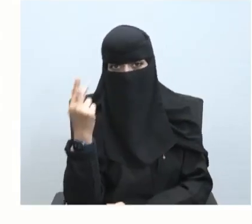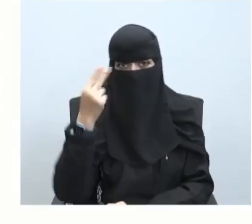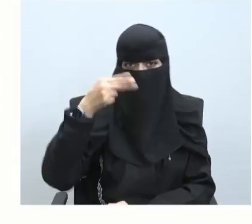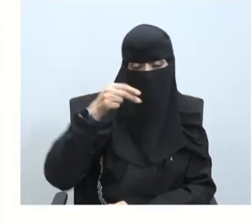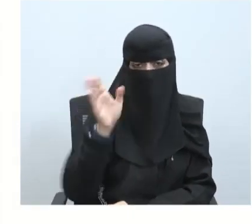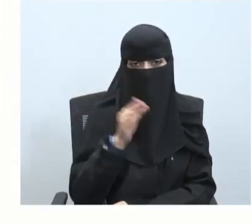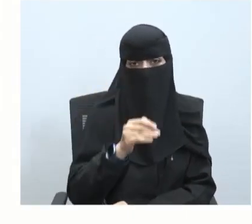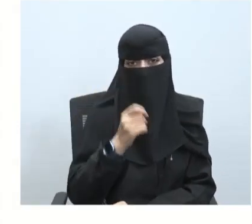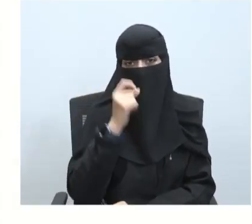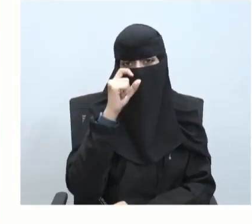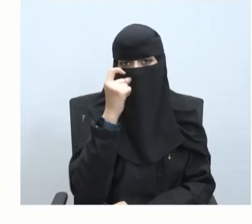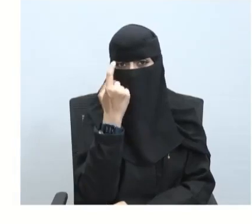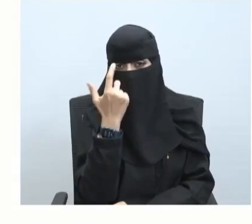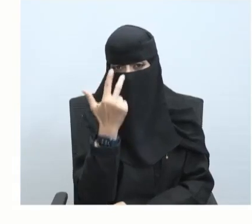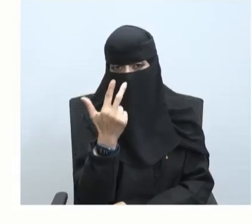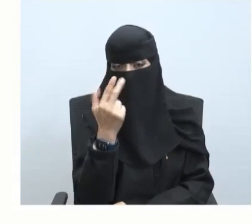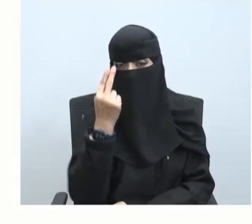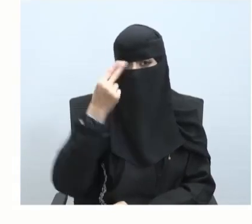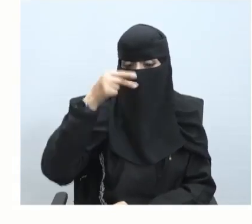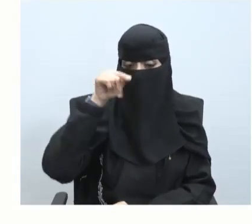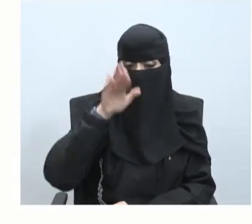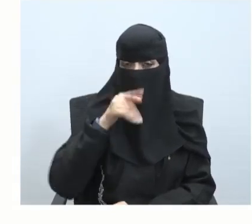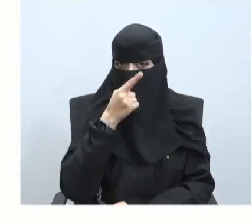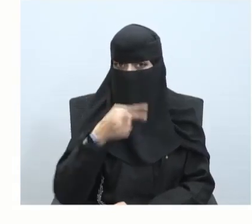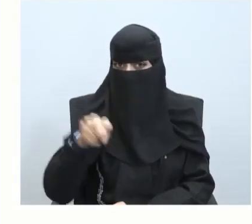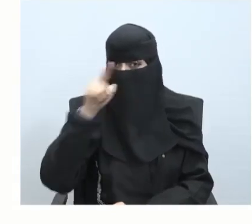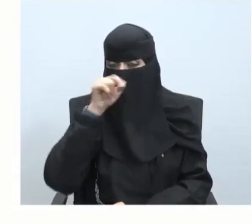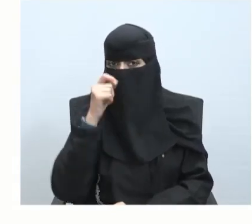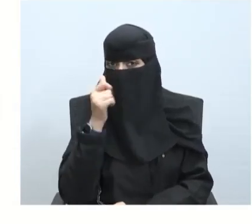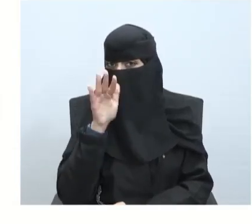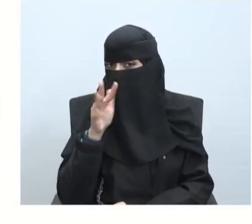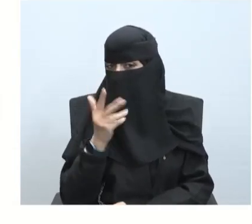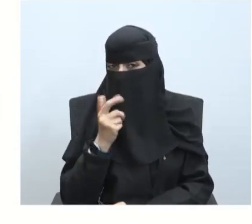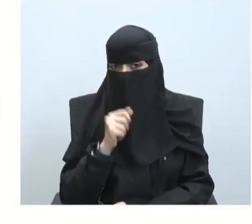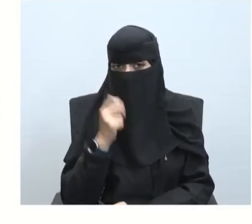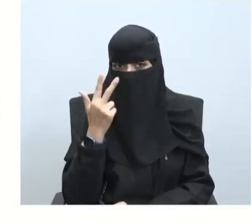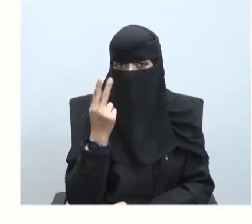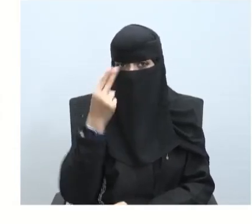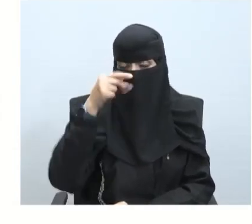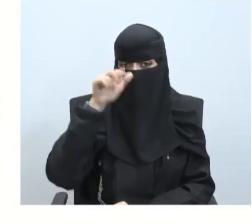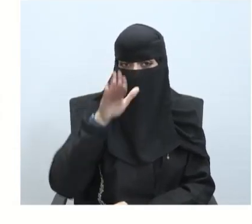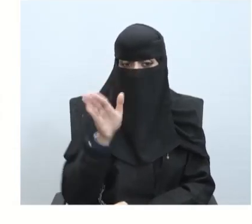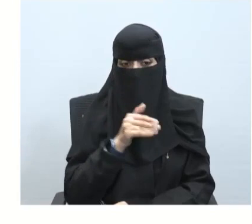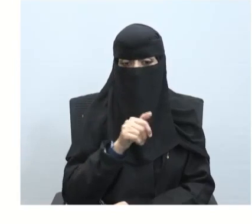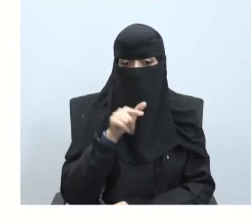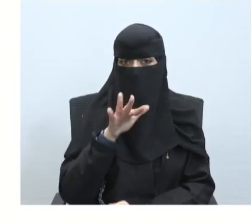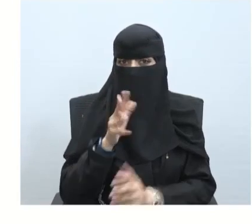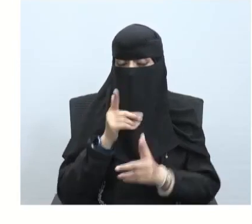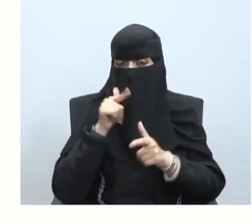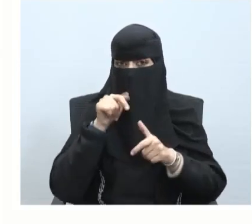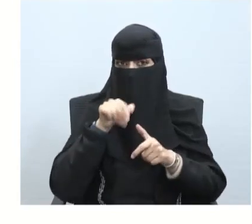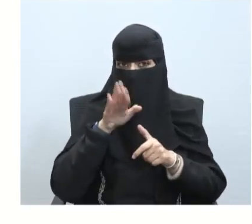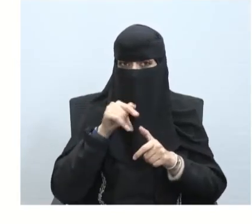وعشرون ثمانيه وعشرون اذا مجموع هذه النقود ثمانيه وعشرون